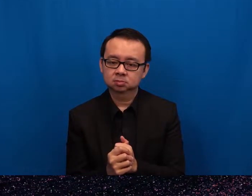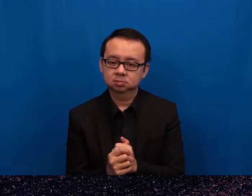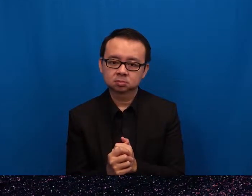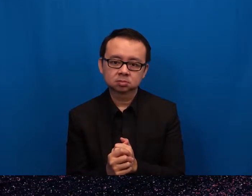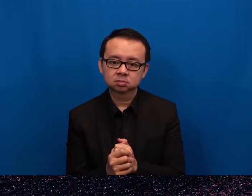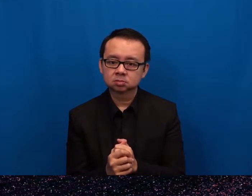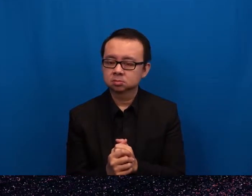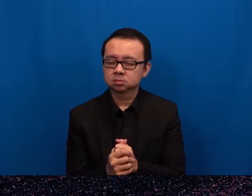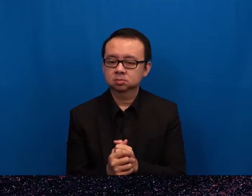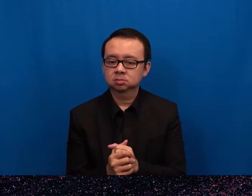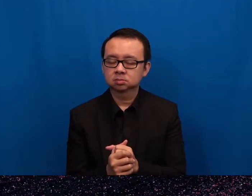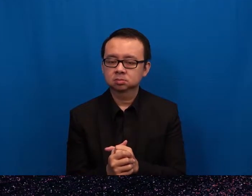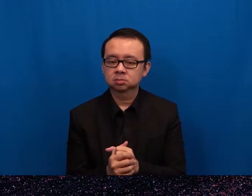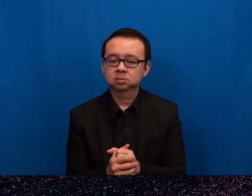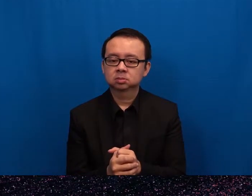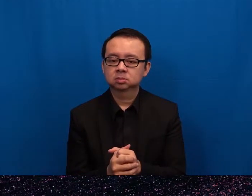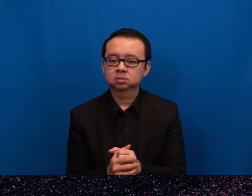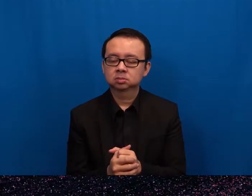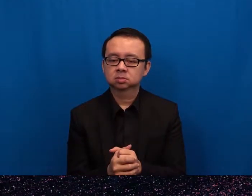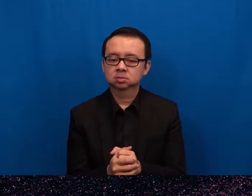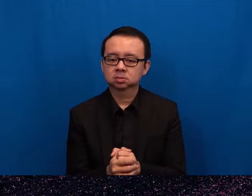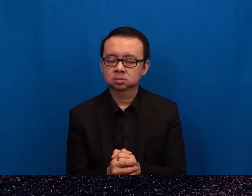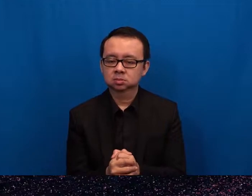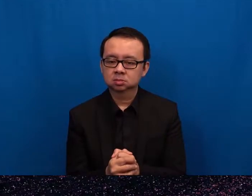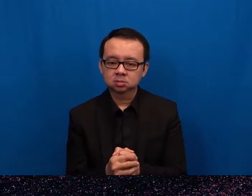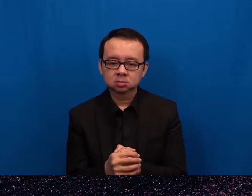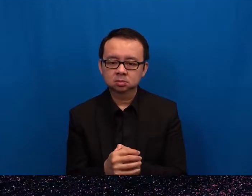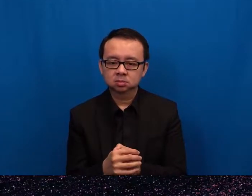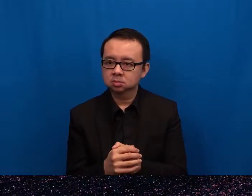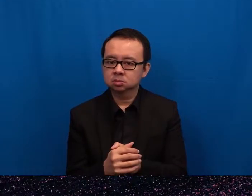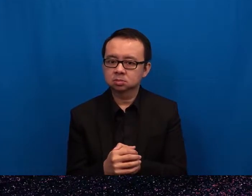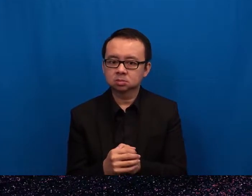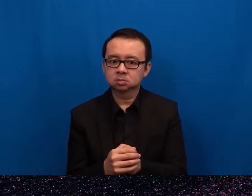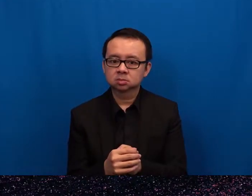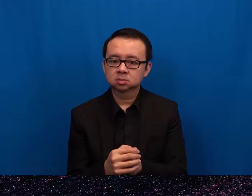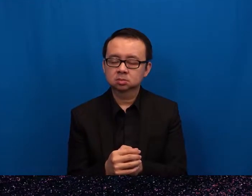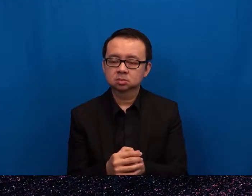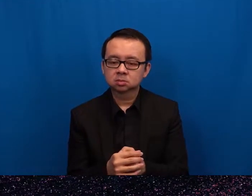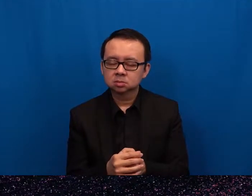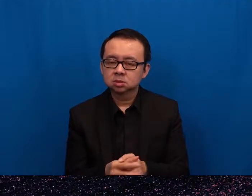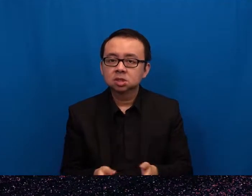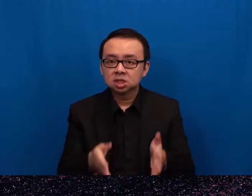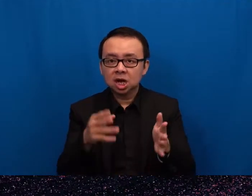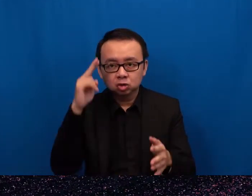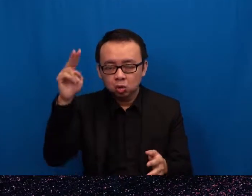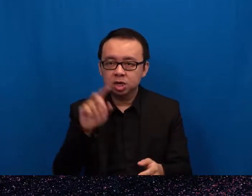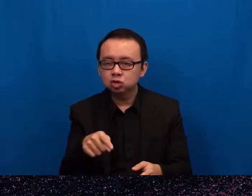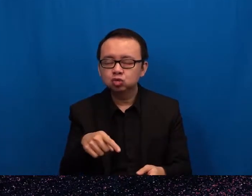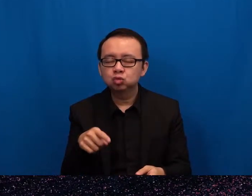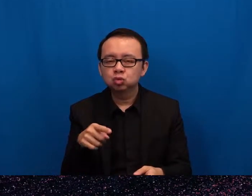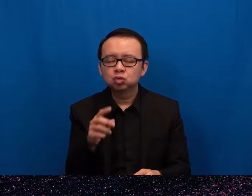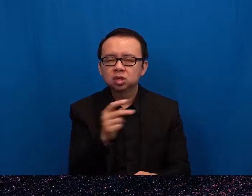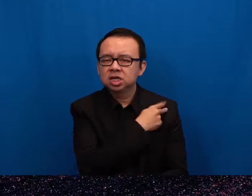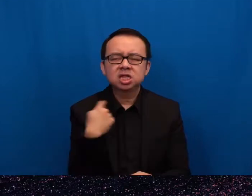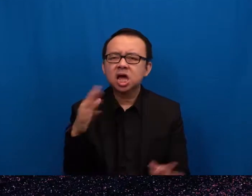Tuhan yang benar, jalan Tuhan tak terselami. Kalau manusia, secara manusiawi saya akan berkata cepat aja, secara lemparkan